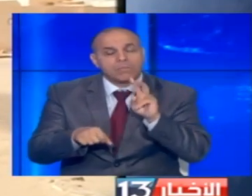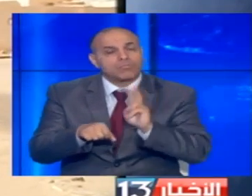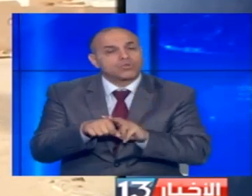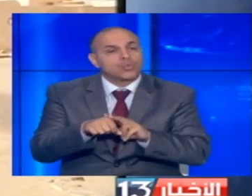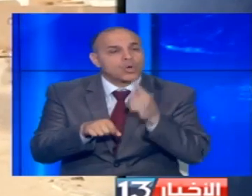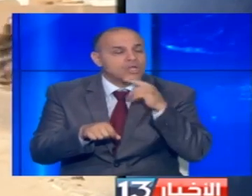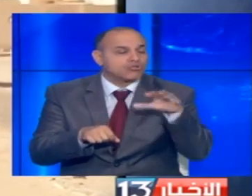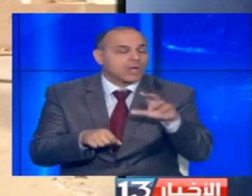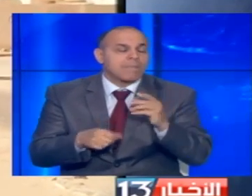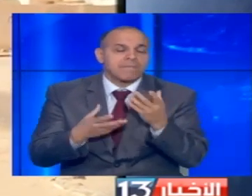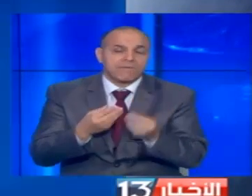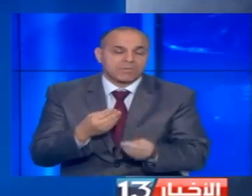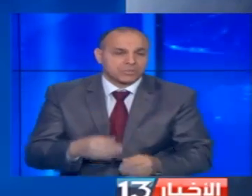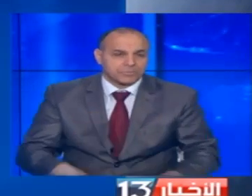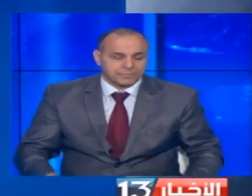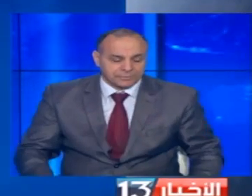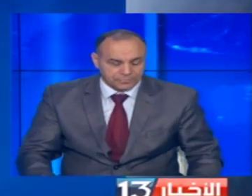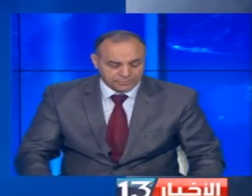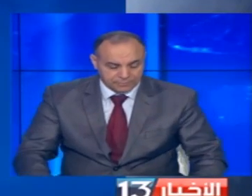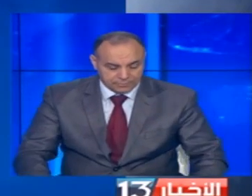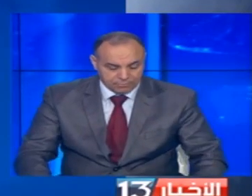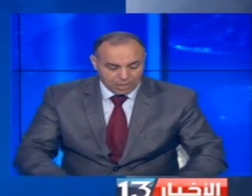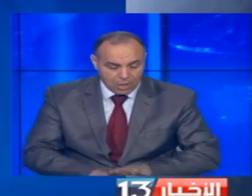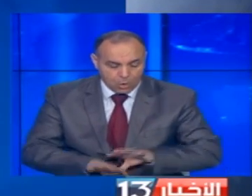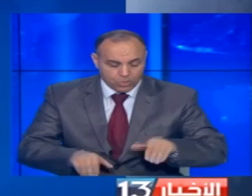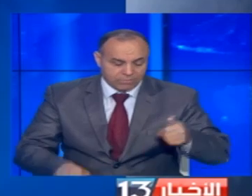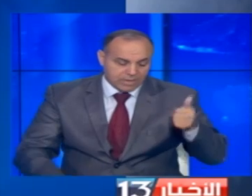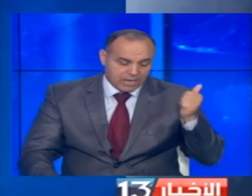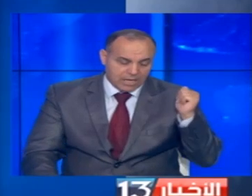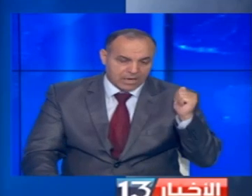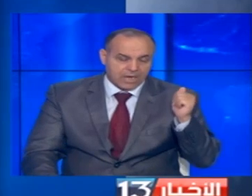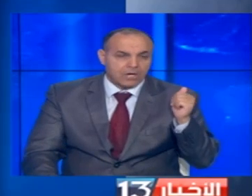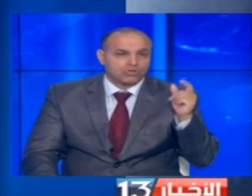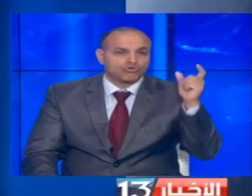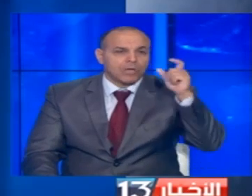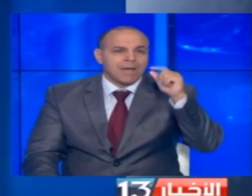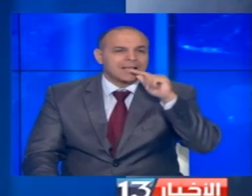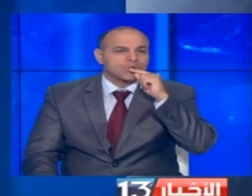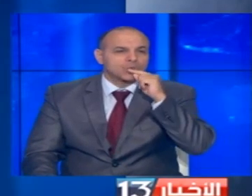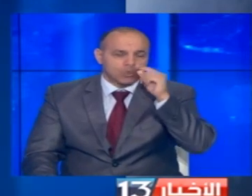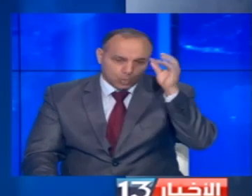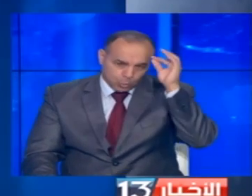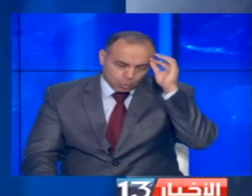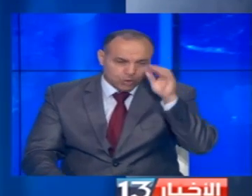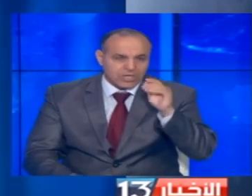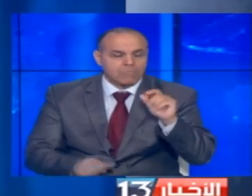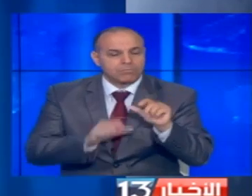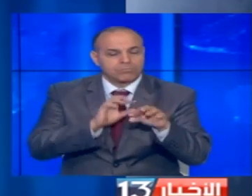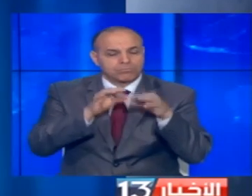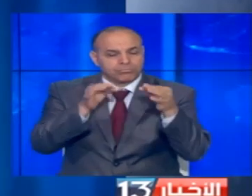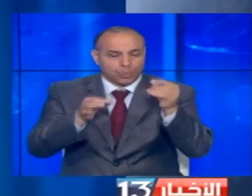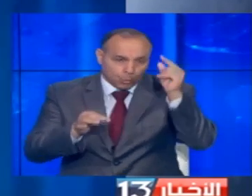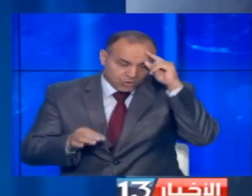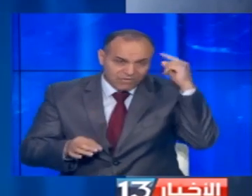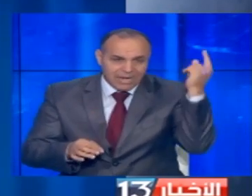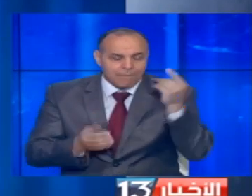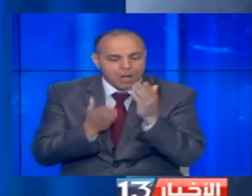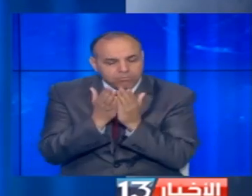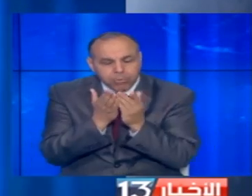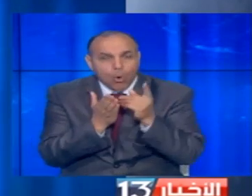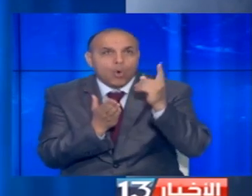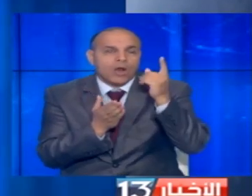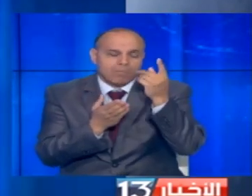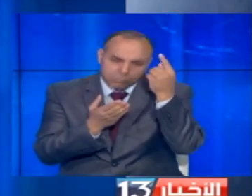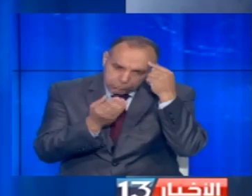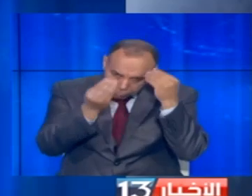المحليه والجويه اختتمت امس بجامع الزيتون المعمور فعاليات جائزه تونس العالميه في حفظ القران